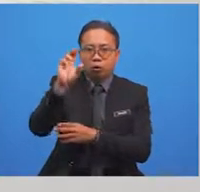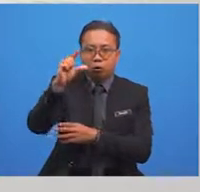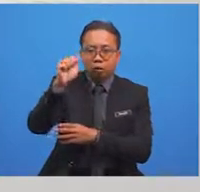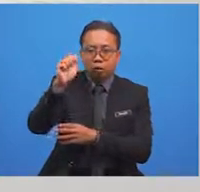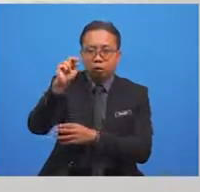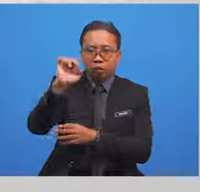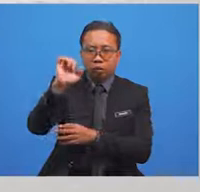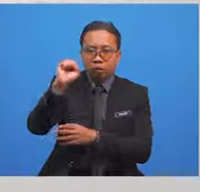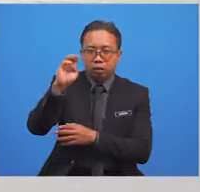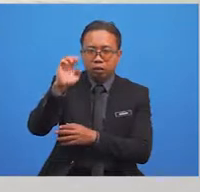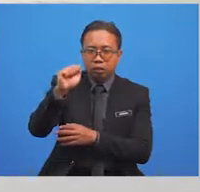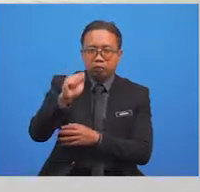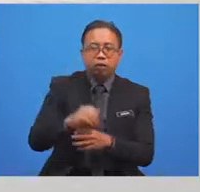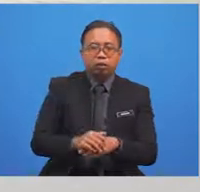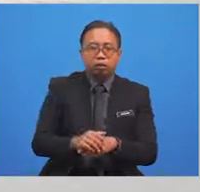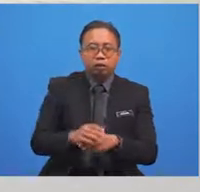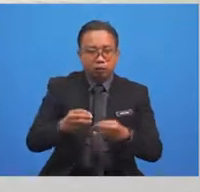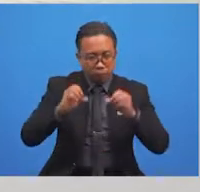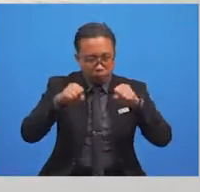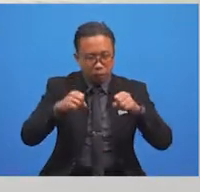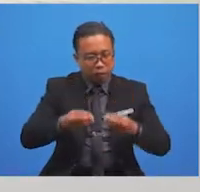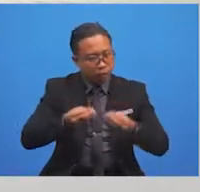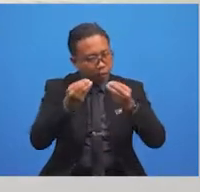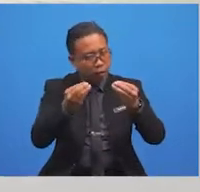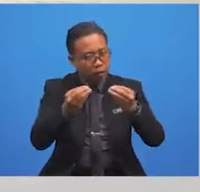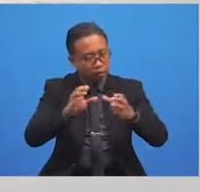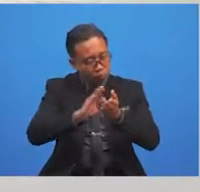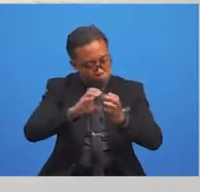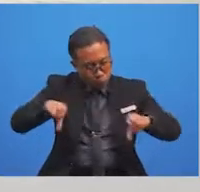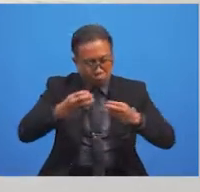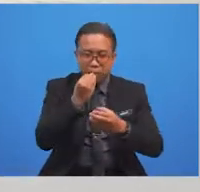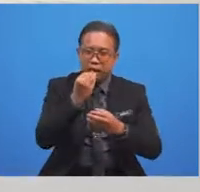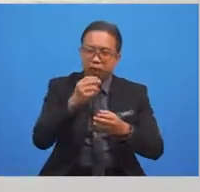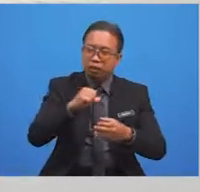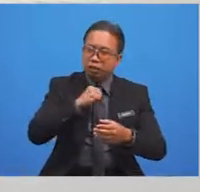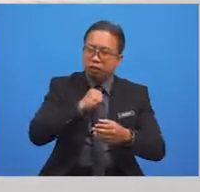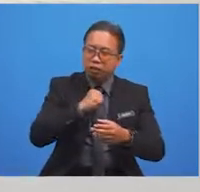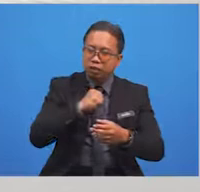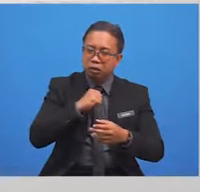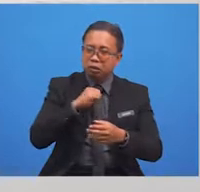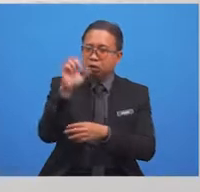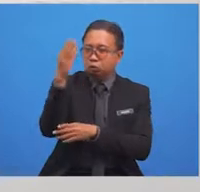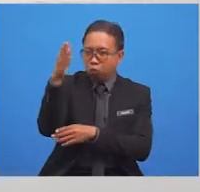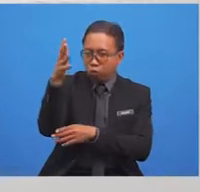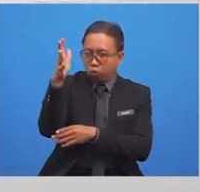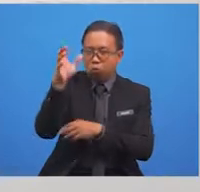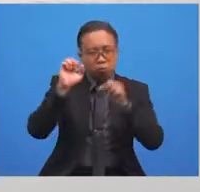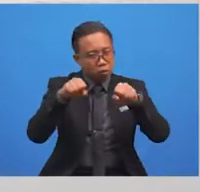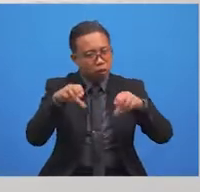yang boleh menghasilkan makanannya sendiri, iaitu tumbuh-tumbuhan.